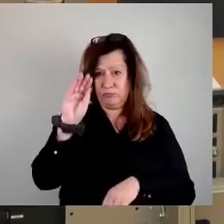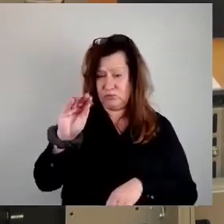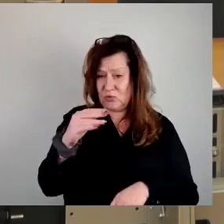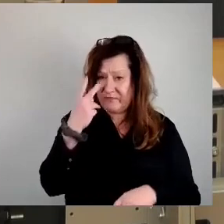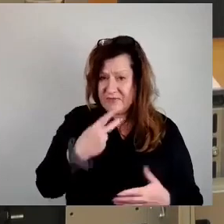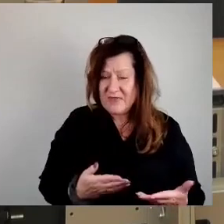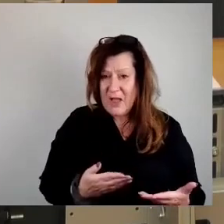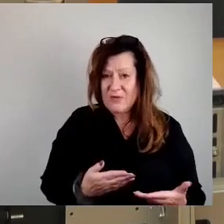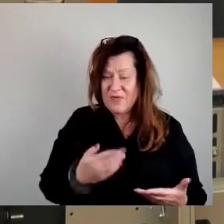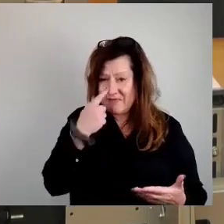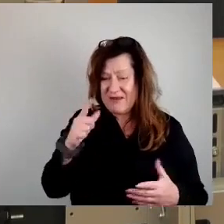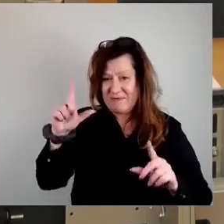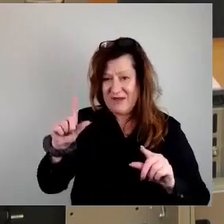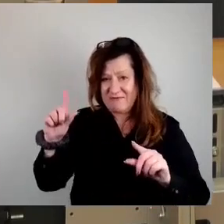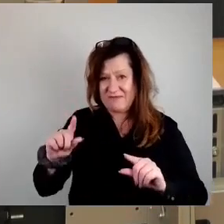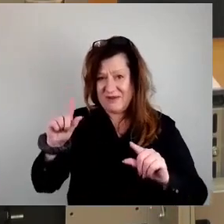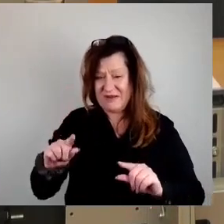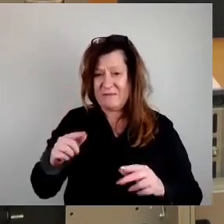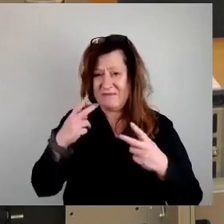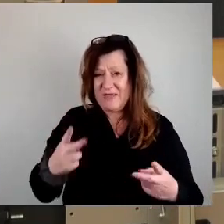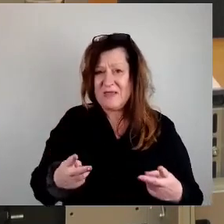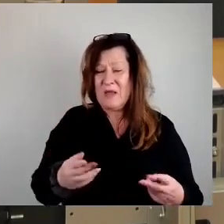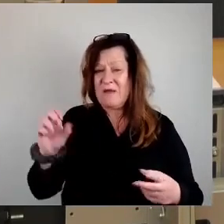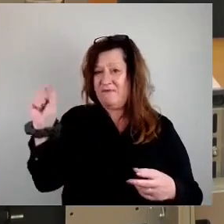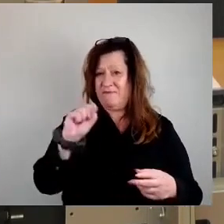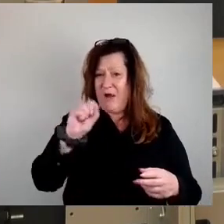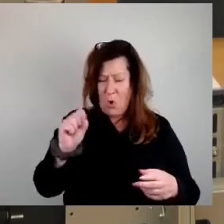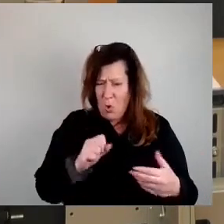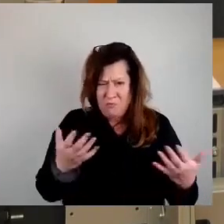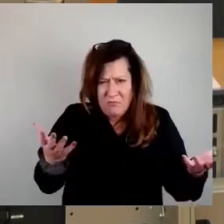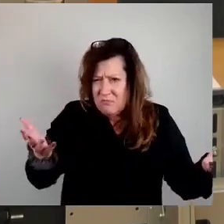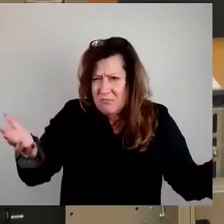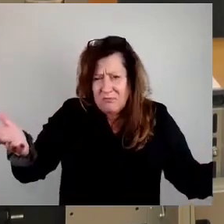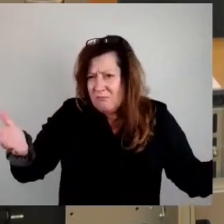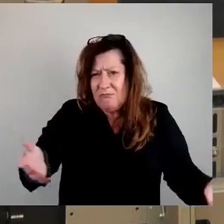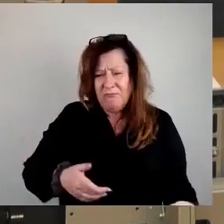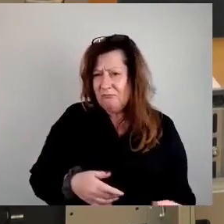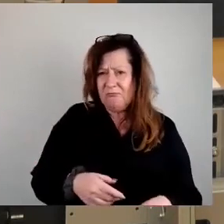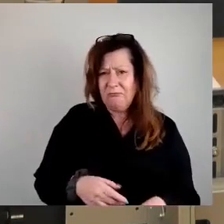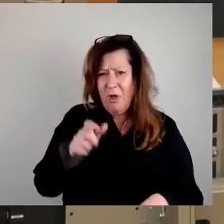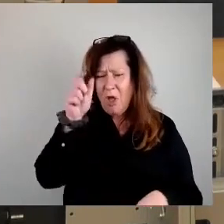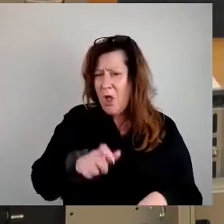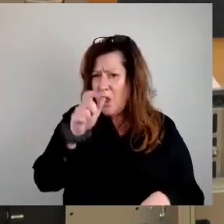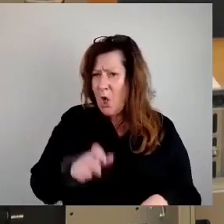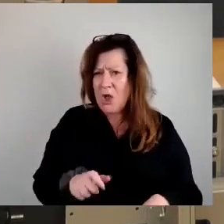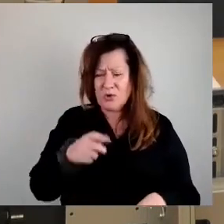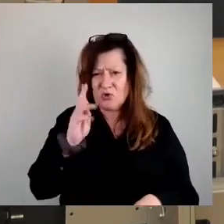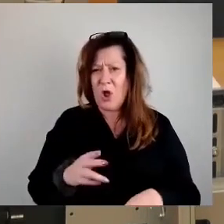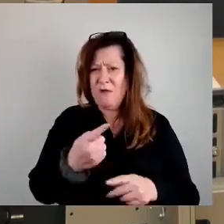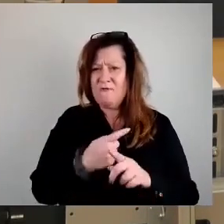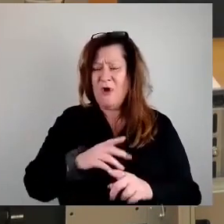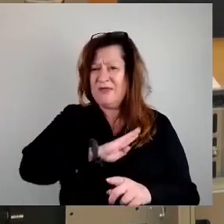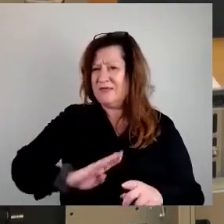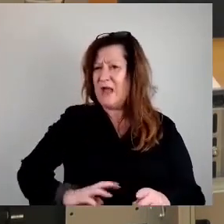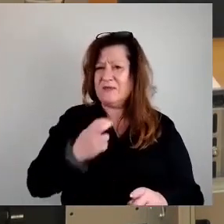hat, immer weniger wichtig wird, warum zur Hölle sollen die Leute denn dann bei der Drehwag, bei der Sachsenenergie Strom kaufen? Es gibt grün,